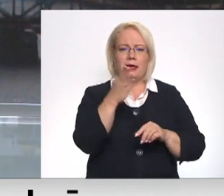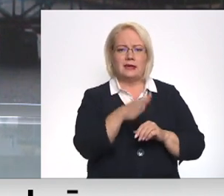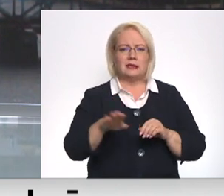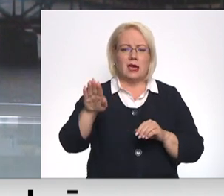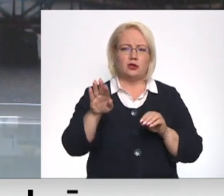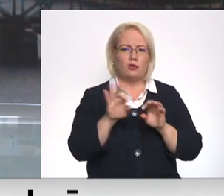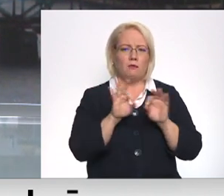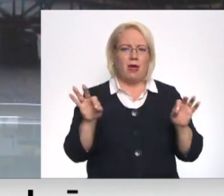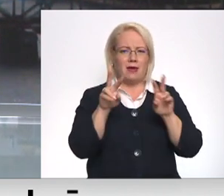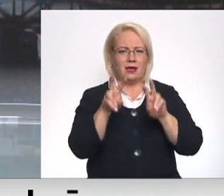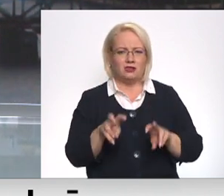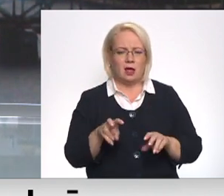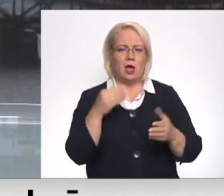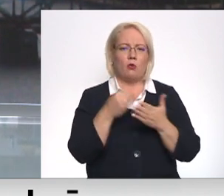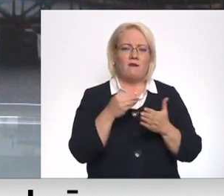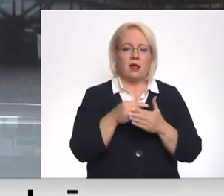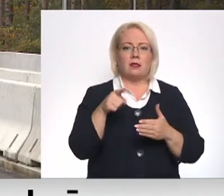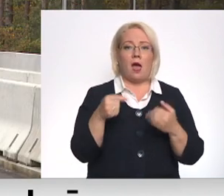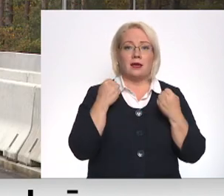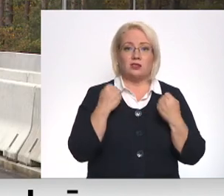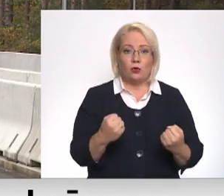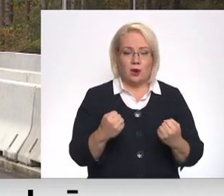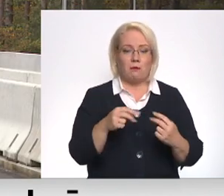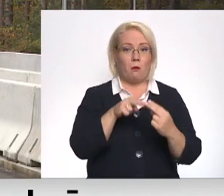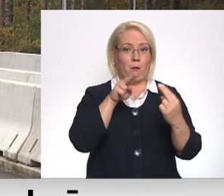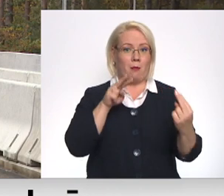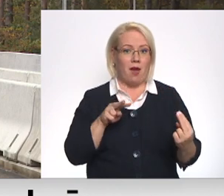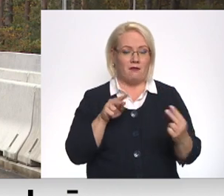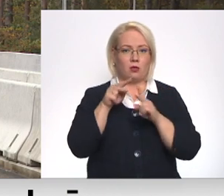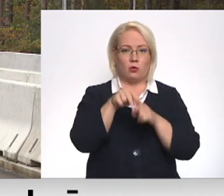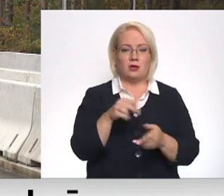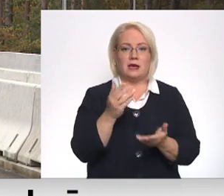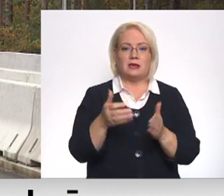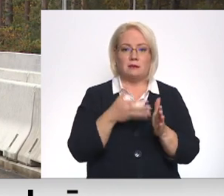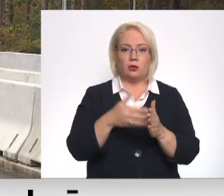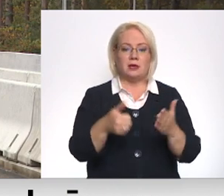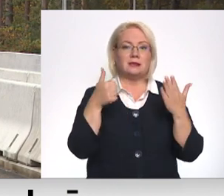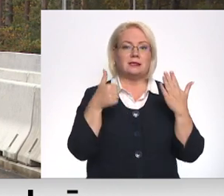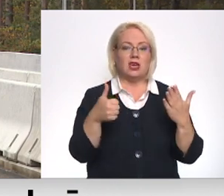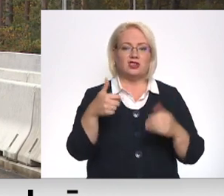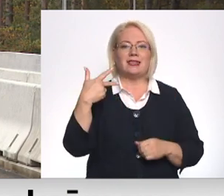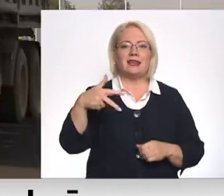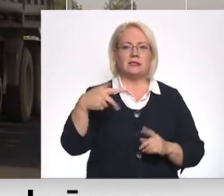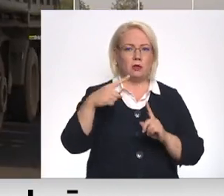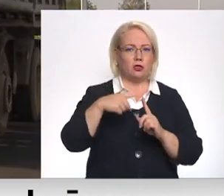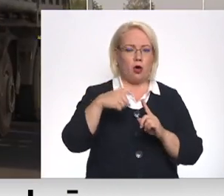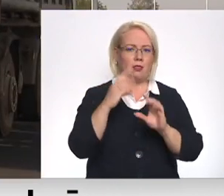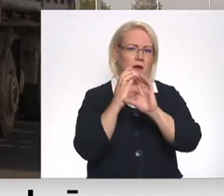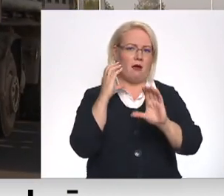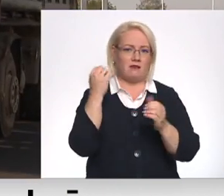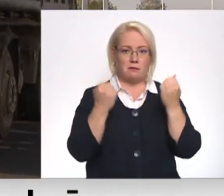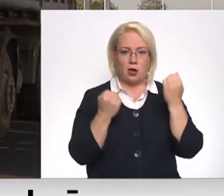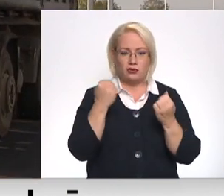mērīšana, lai novērtētu tā izturību. Pārvadu slogošanai tika izmantotas 6,30 tonnīgas krāvas